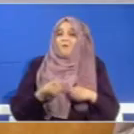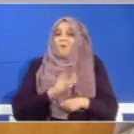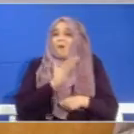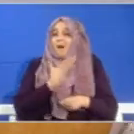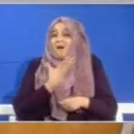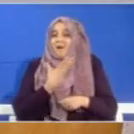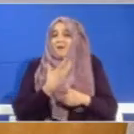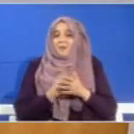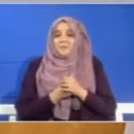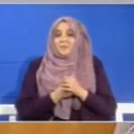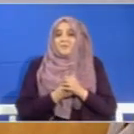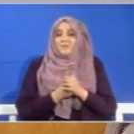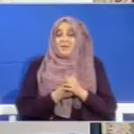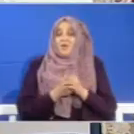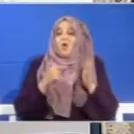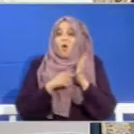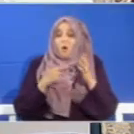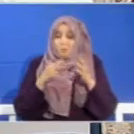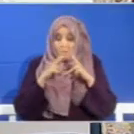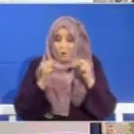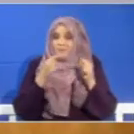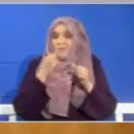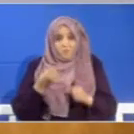الحكماء. النظافة من الإيمان.